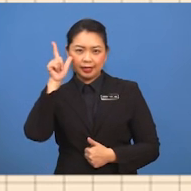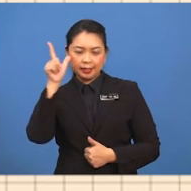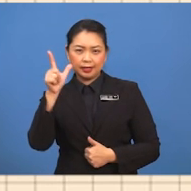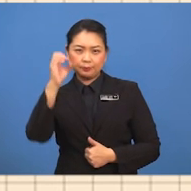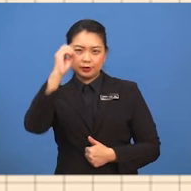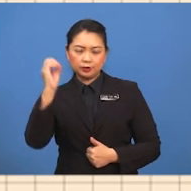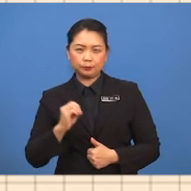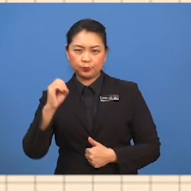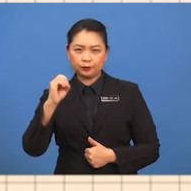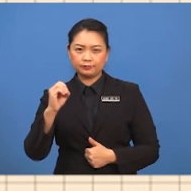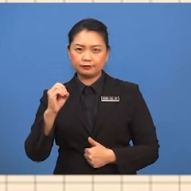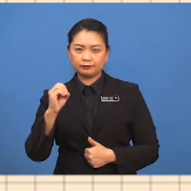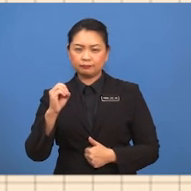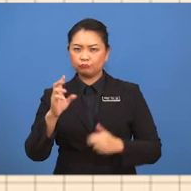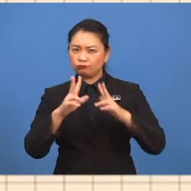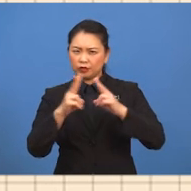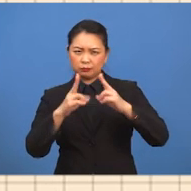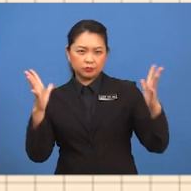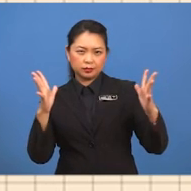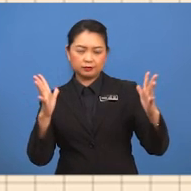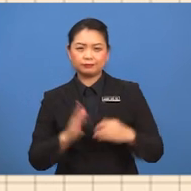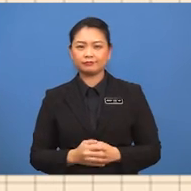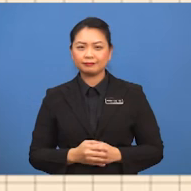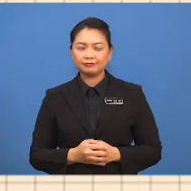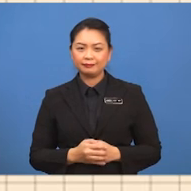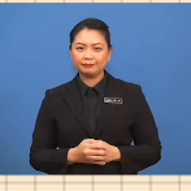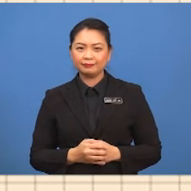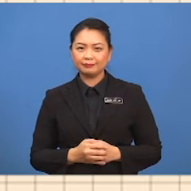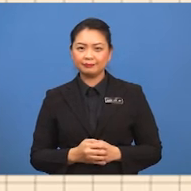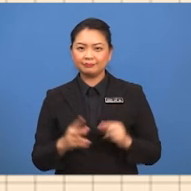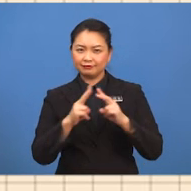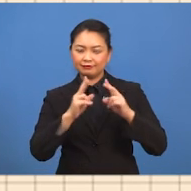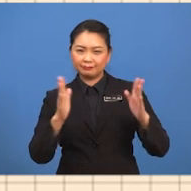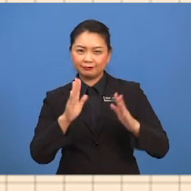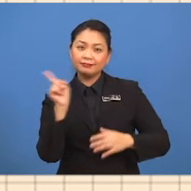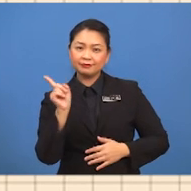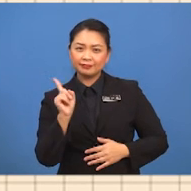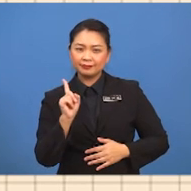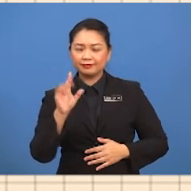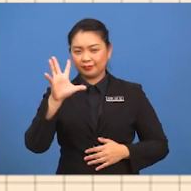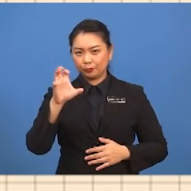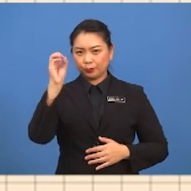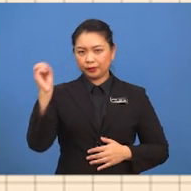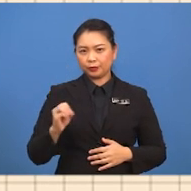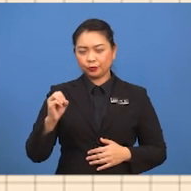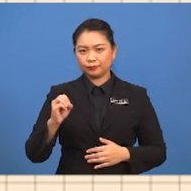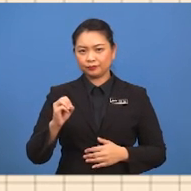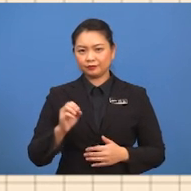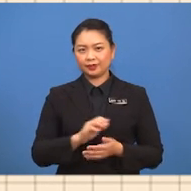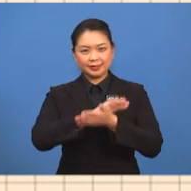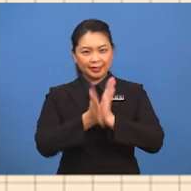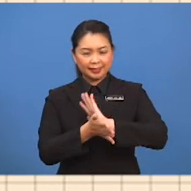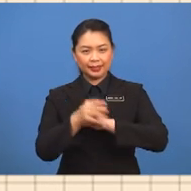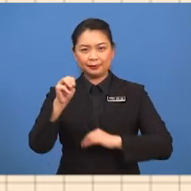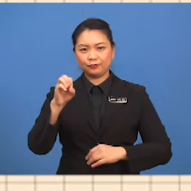lihat peratus jisim terbesar. Peratus paling besar ialah 50%. Jadi